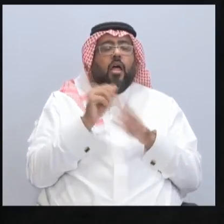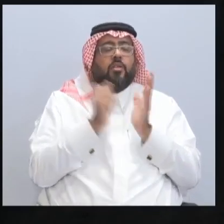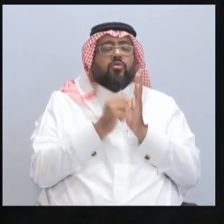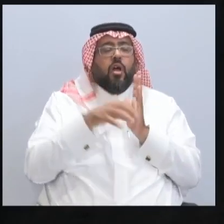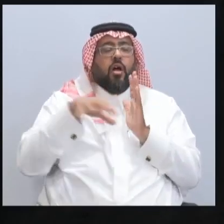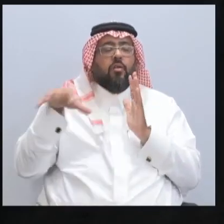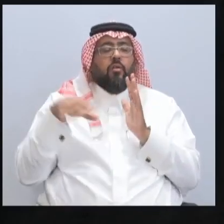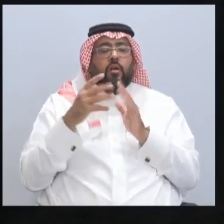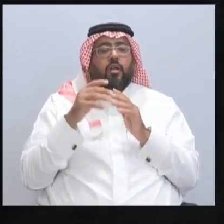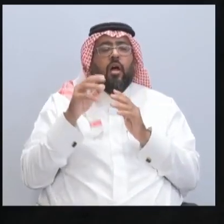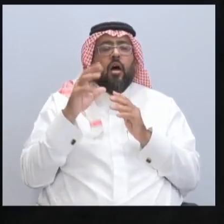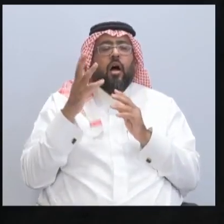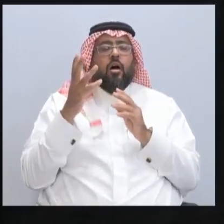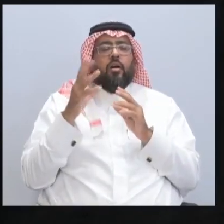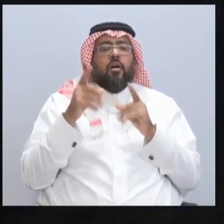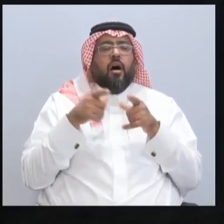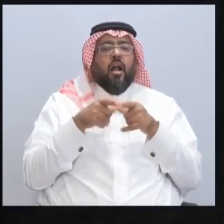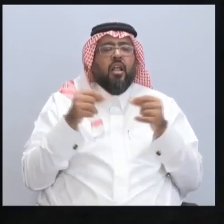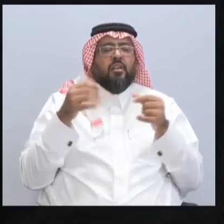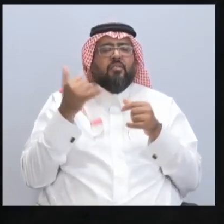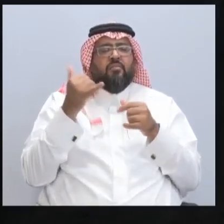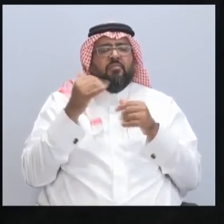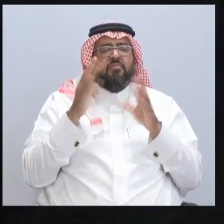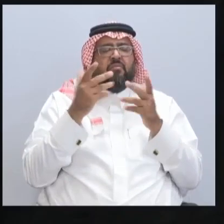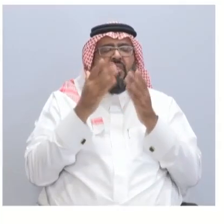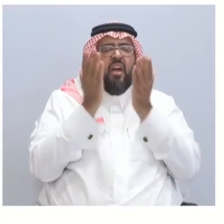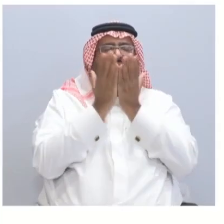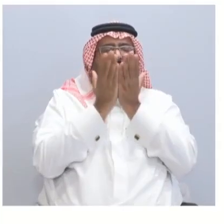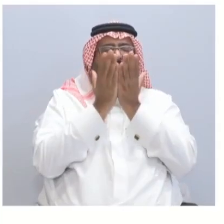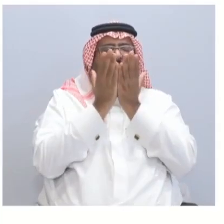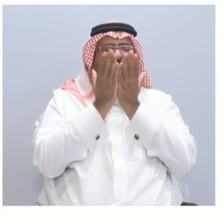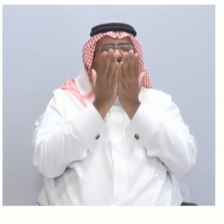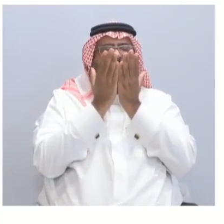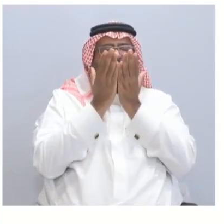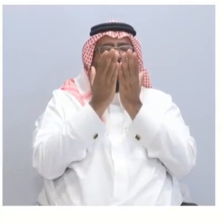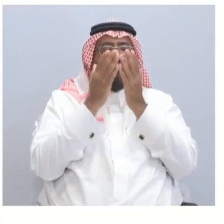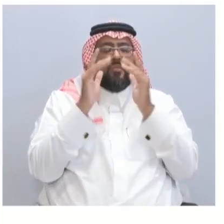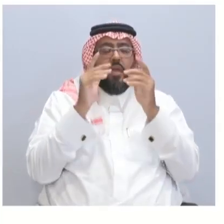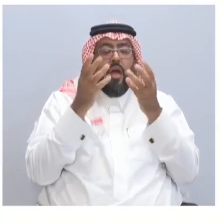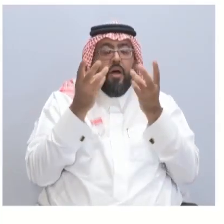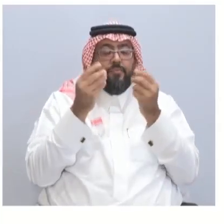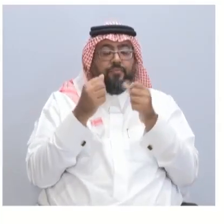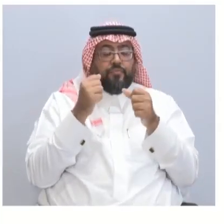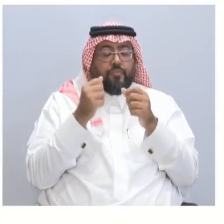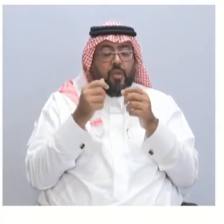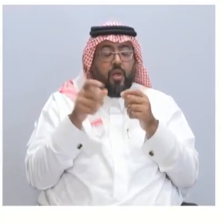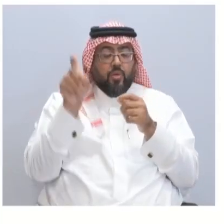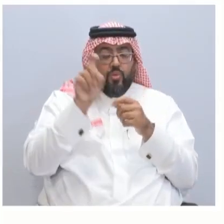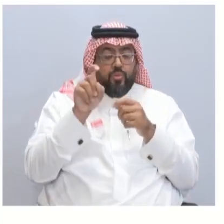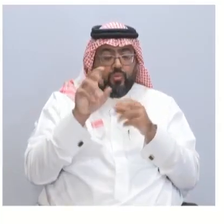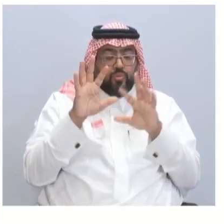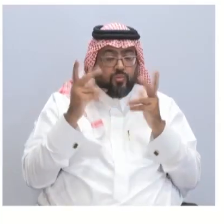لدول الخليج العربي وذكر ان دول مجلس التعاون لدول الخليج العربي قامت بعدد من